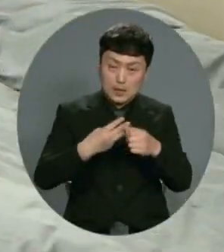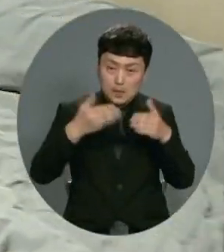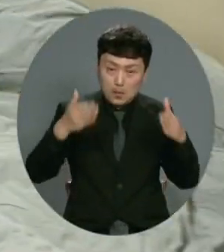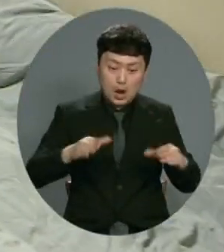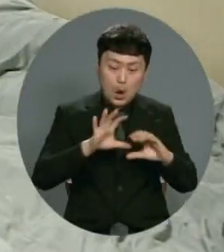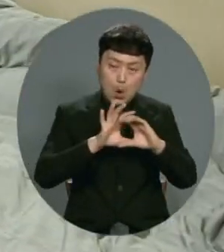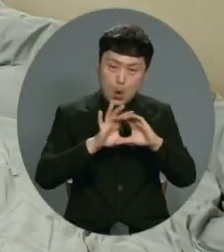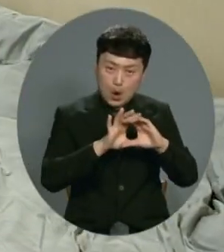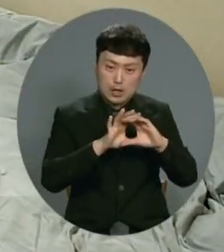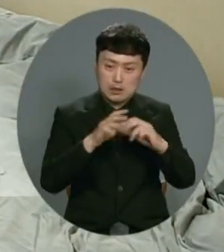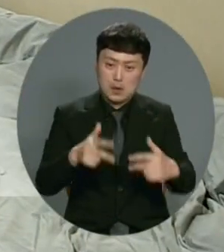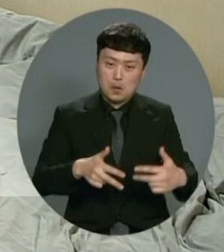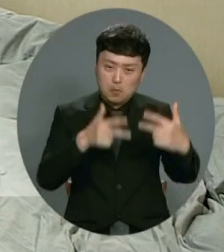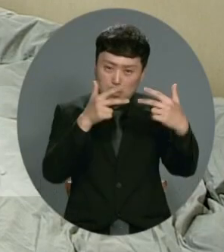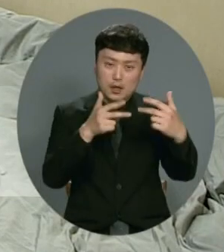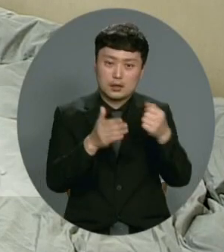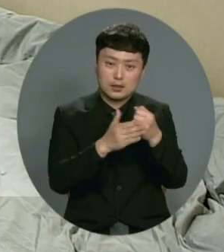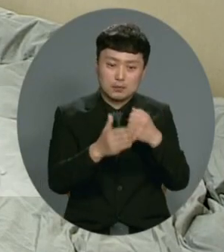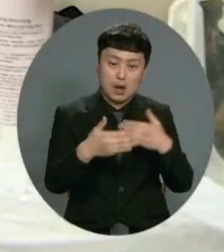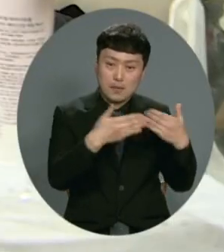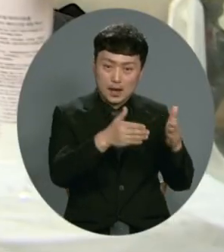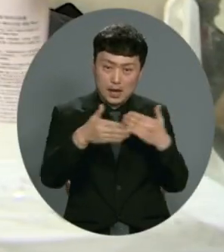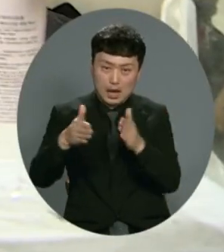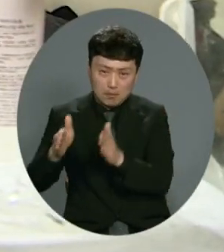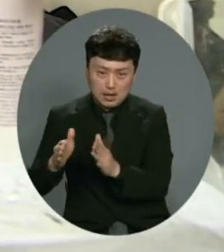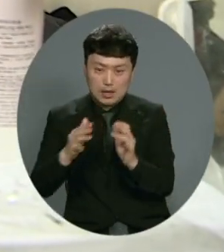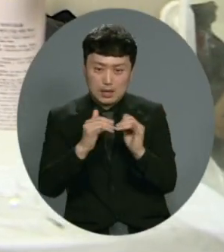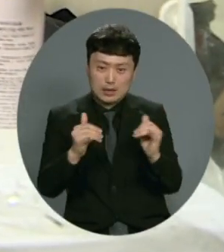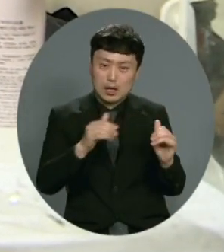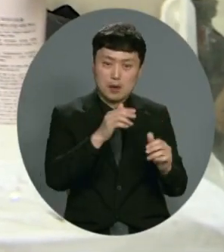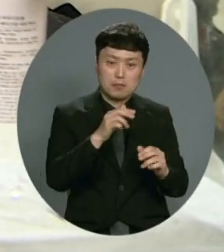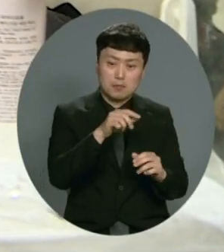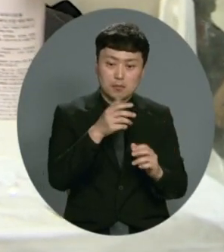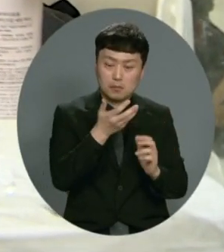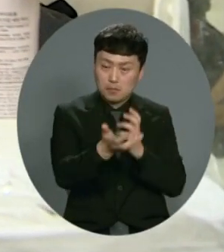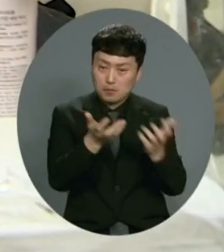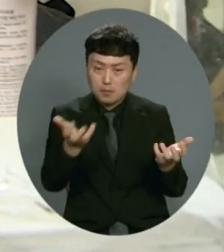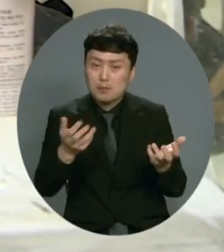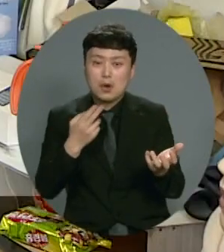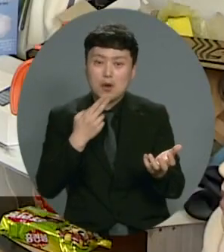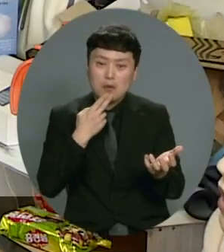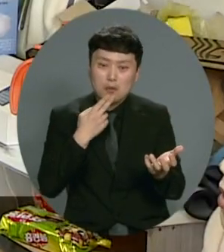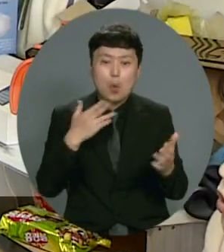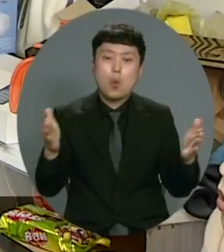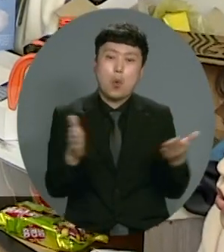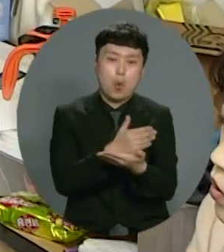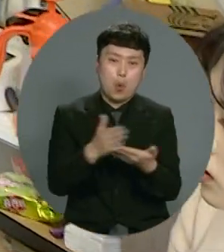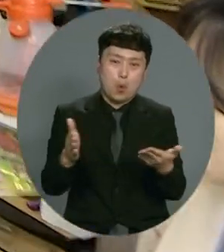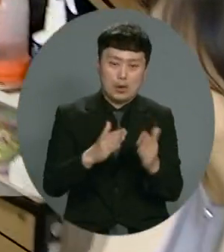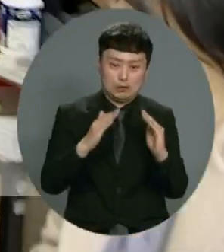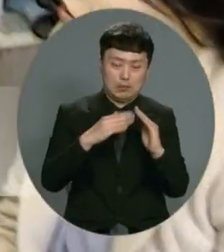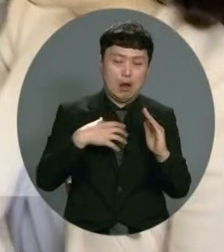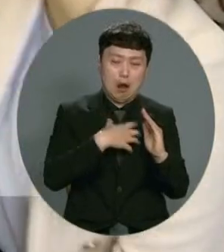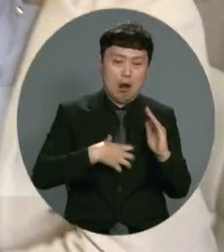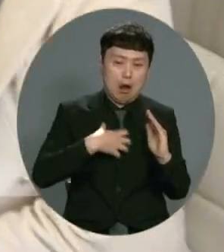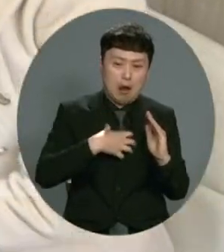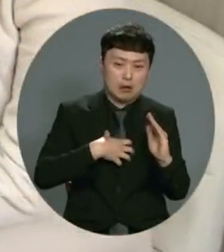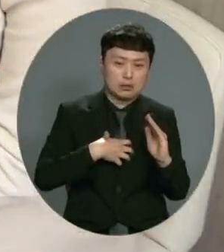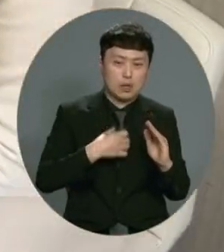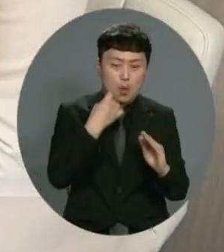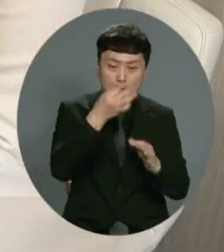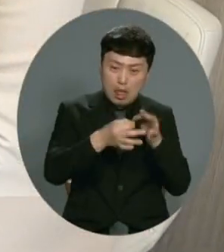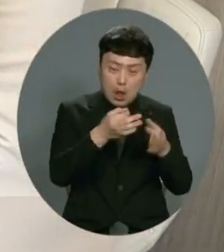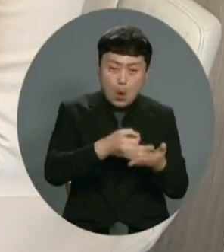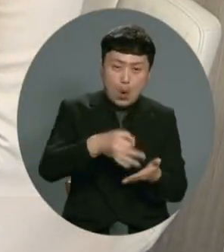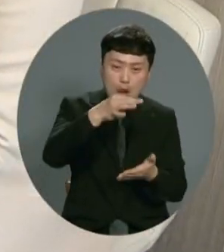동안 코로나 비대면 수업으로 원룸 수요가 줄었고 신입생 미달까지 겹치면서 공시를 우려한 집주인들이 월세를 올릴